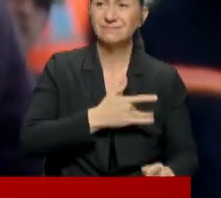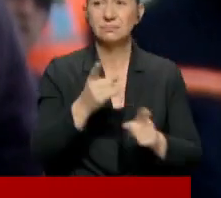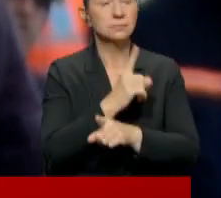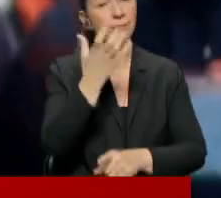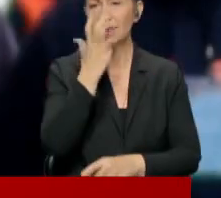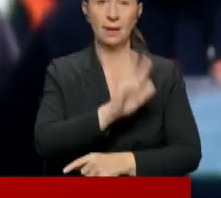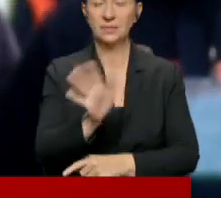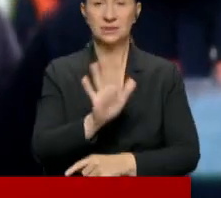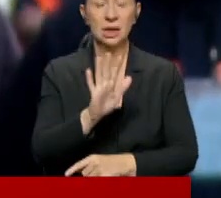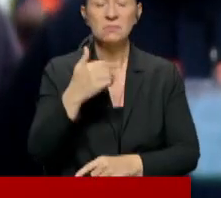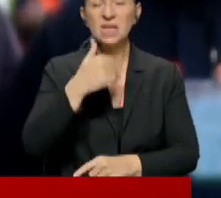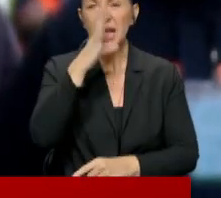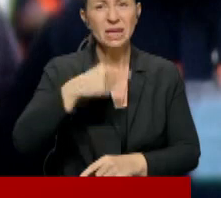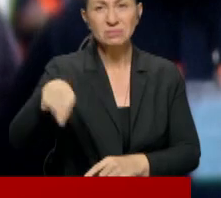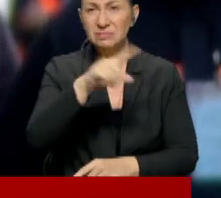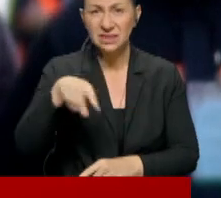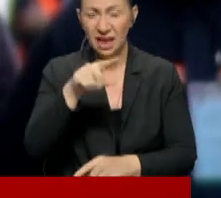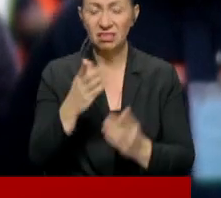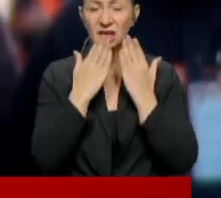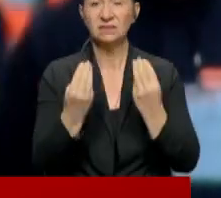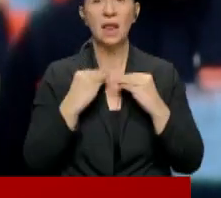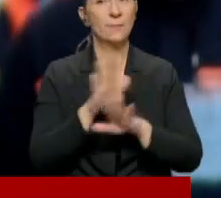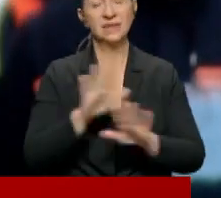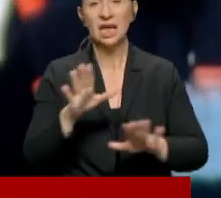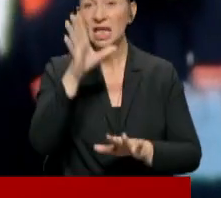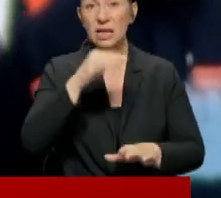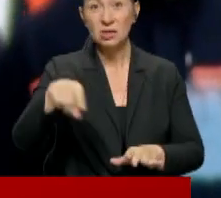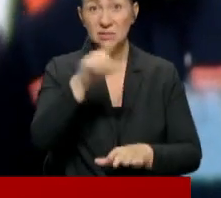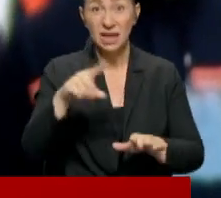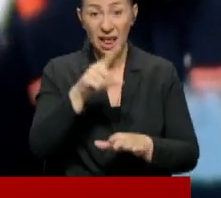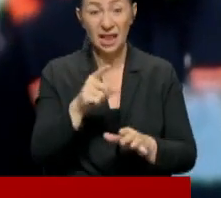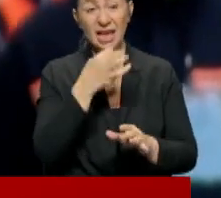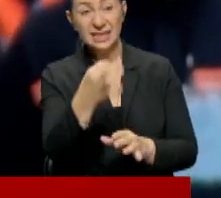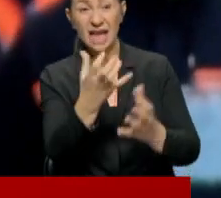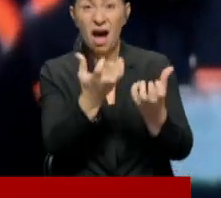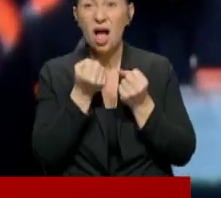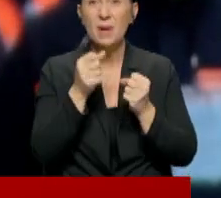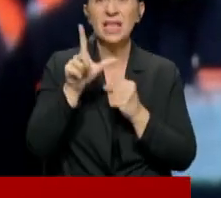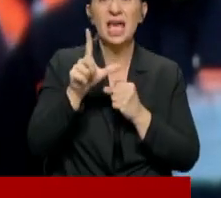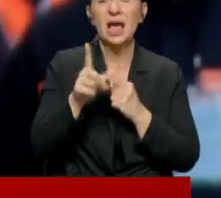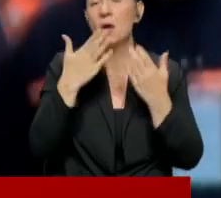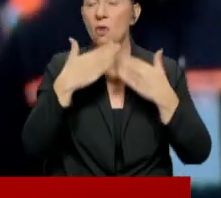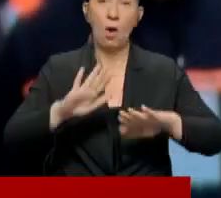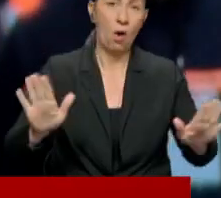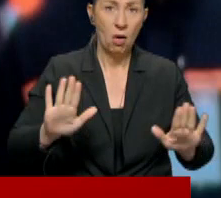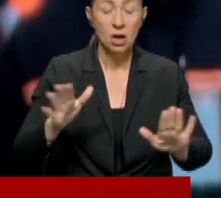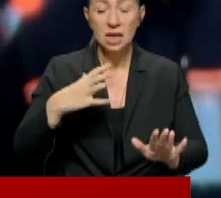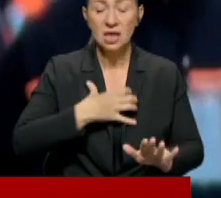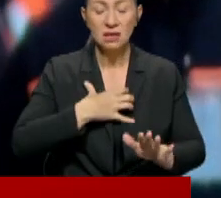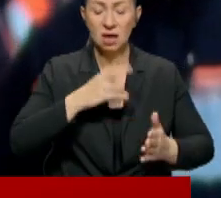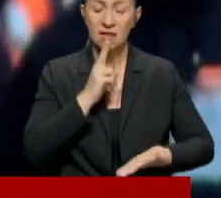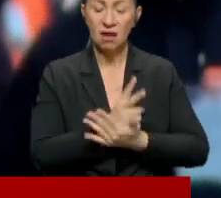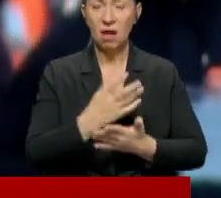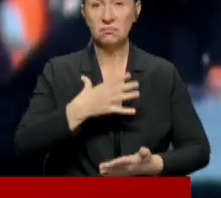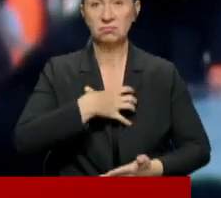bekleyemez bize kimse ders veremez kimsenin icazetini araba gereği duymadan kendi